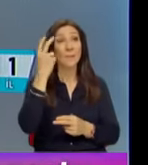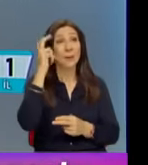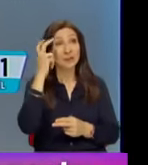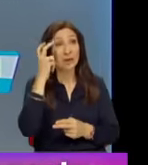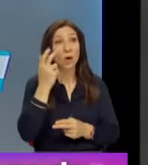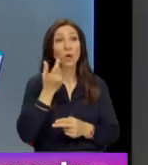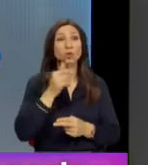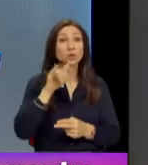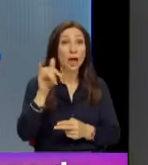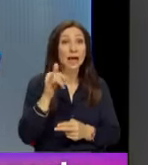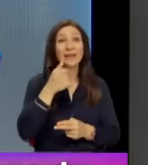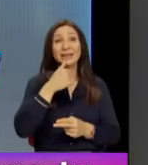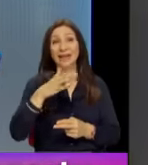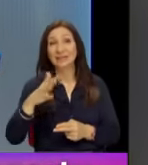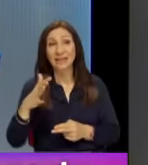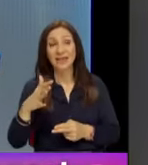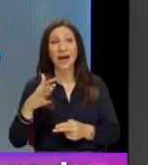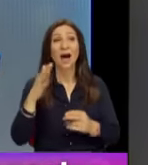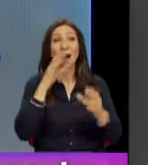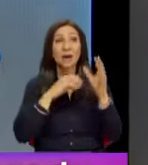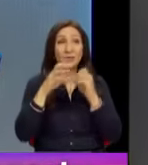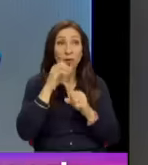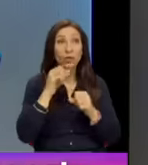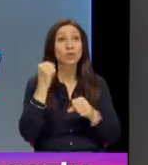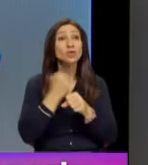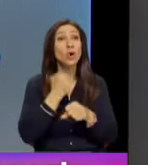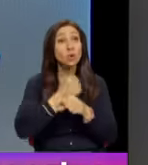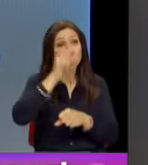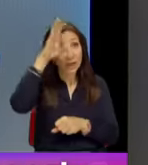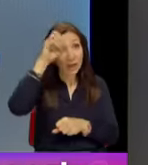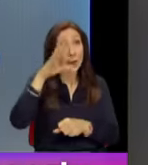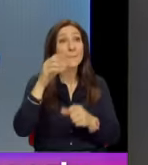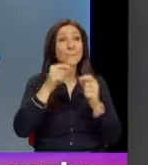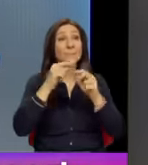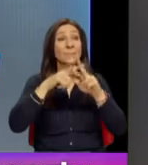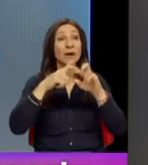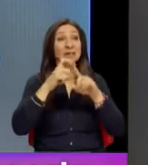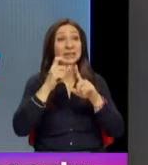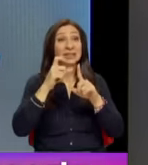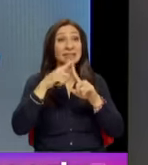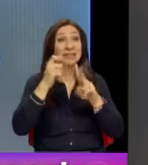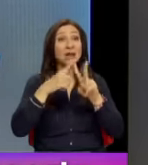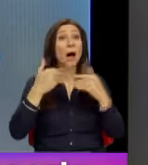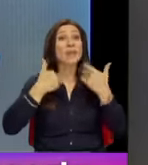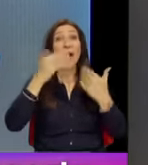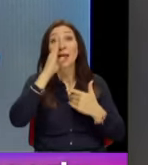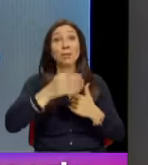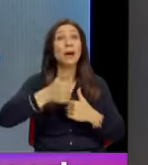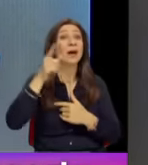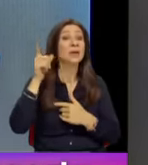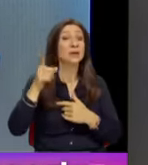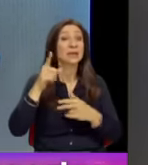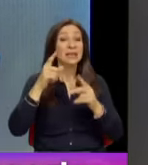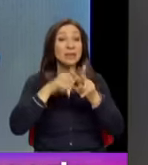Manisa, Uşak, Denizli, Afyon, Zonguldak, Bartın. Adalet Bakanı Yılmaz Tunç'un